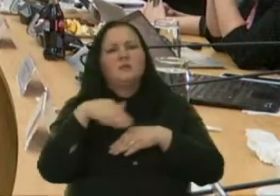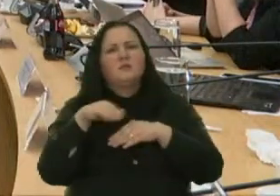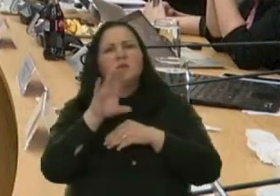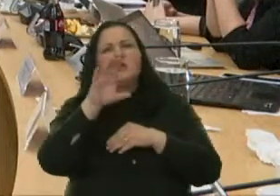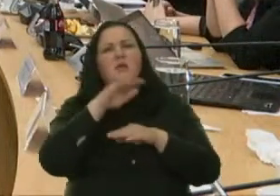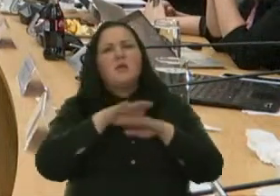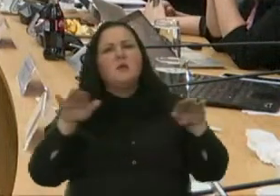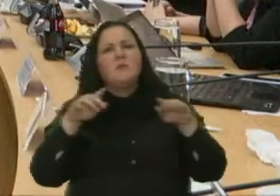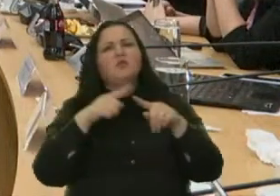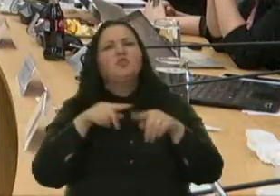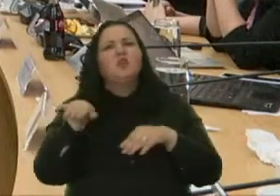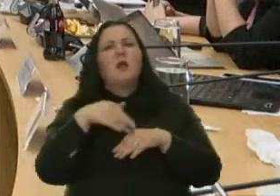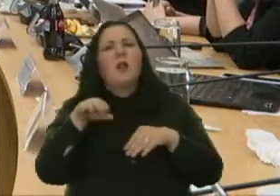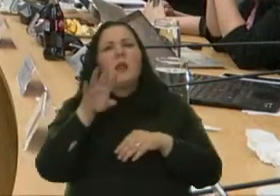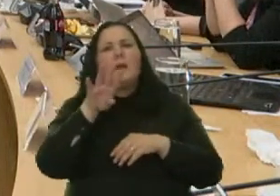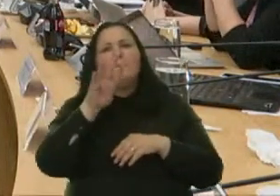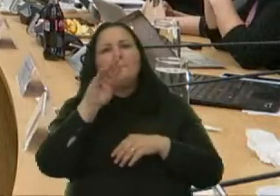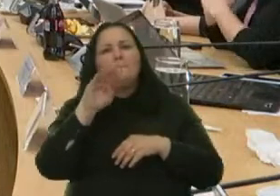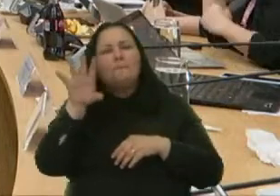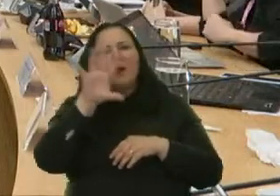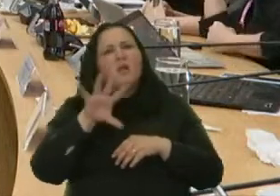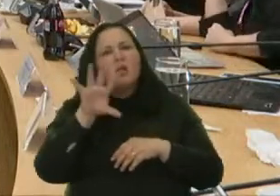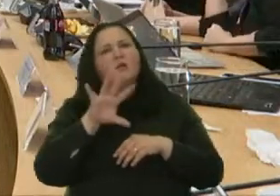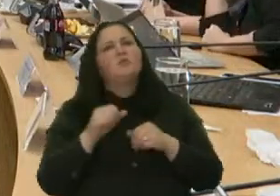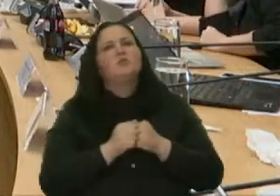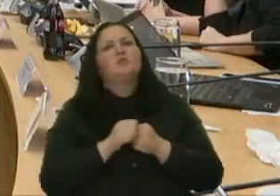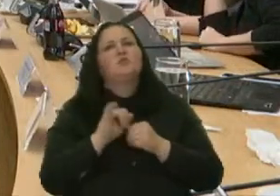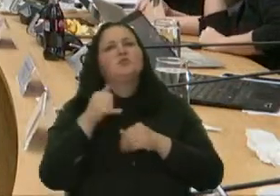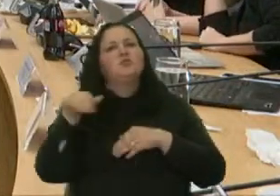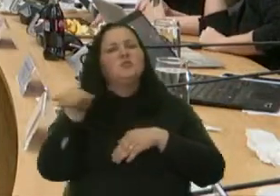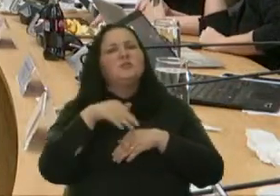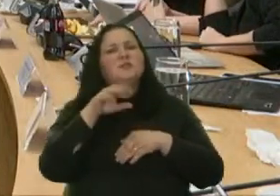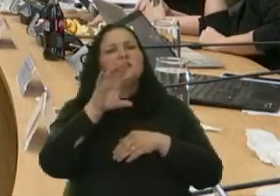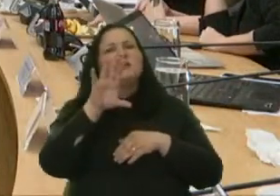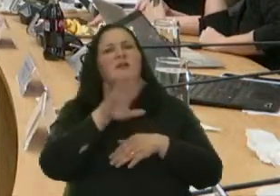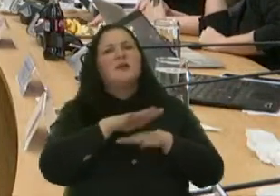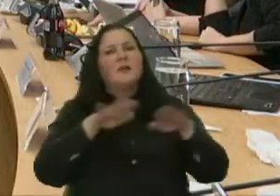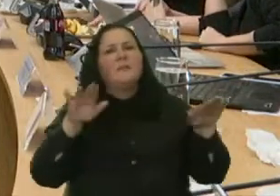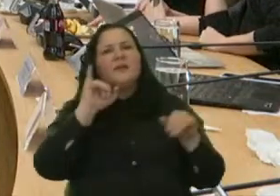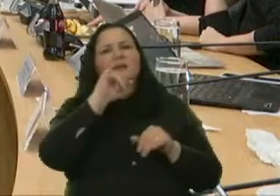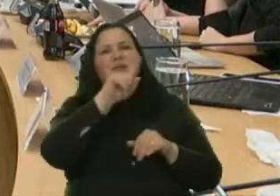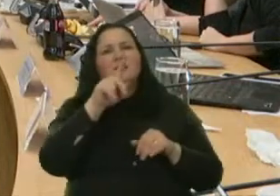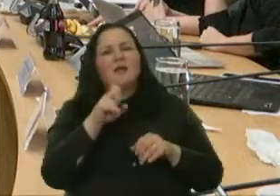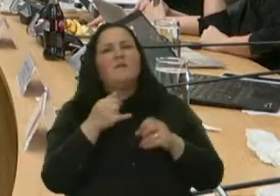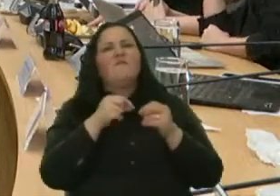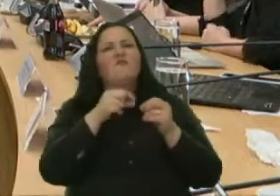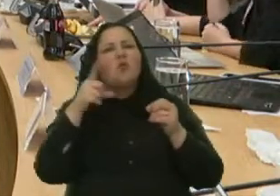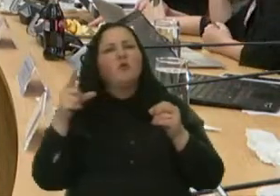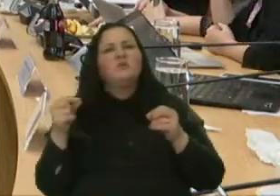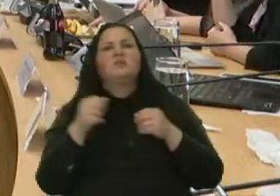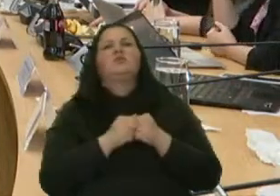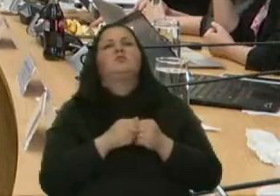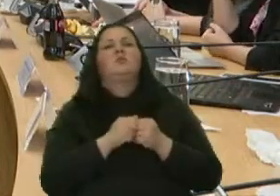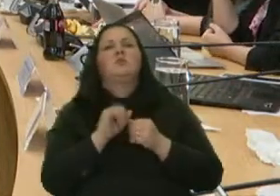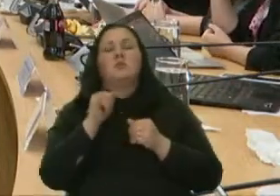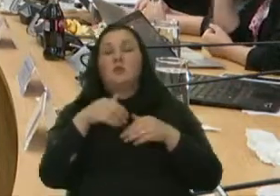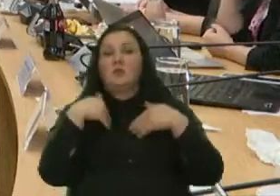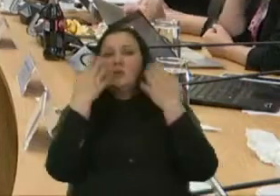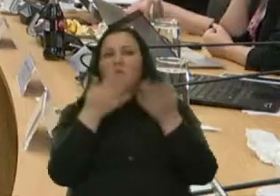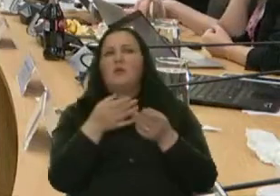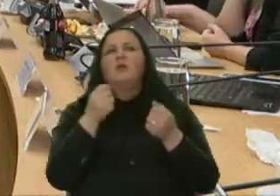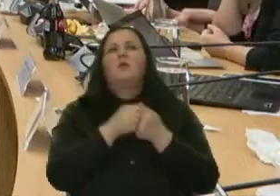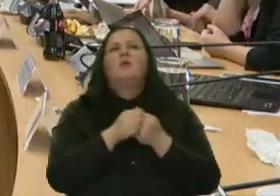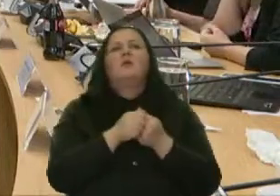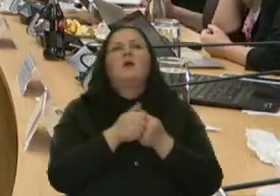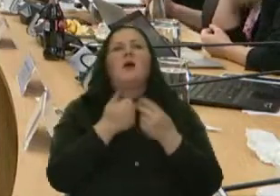Mănăștur și strada Câmpului islazului frunzișului și alocarea pentru acesta a sumei de